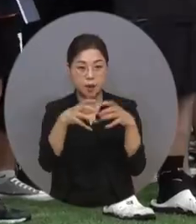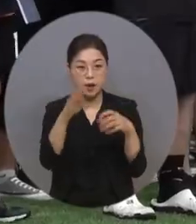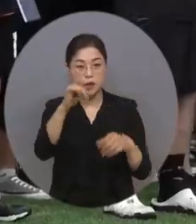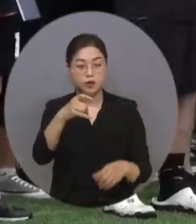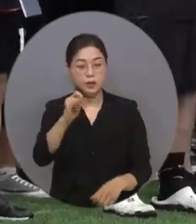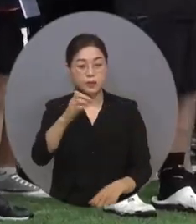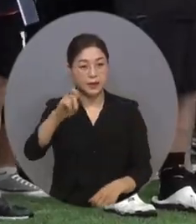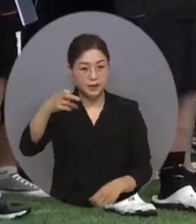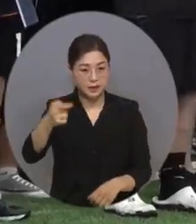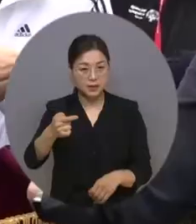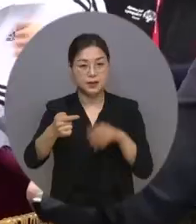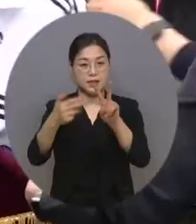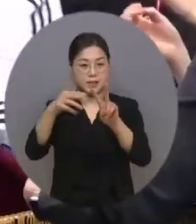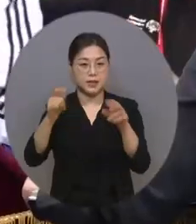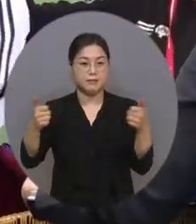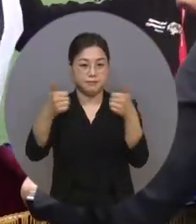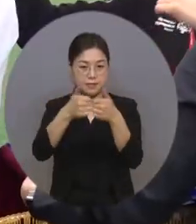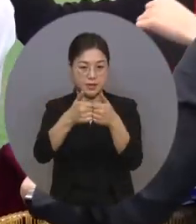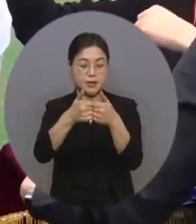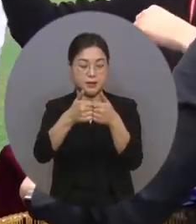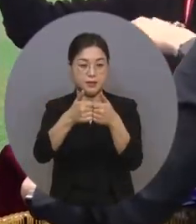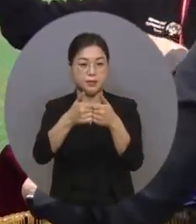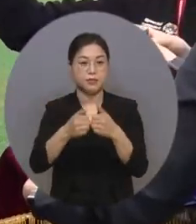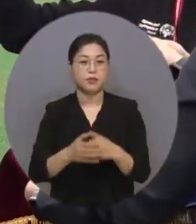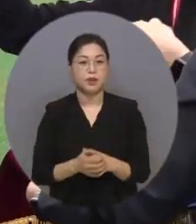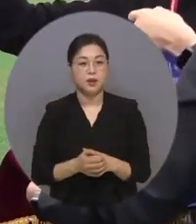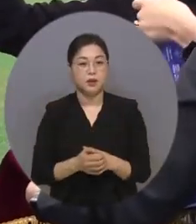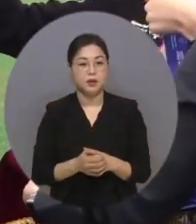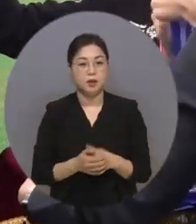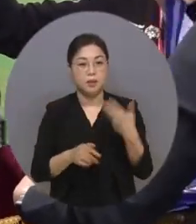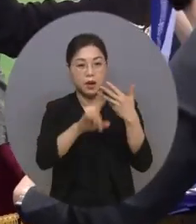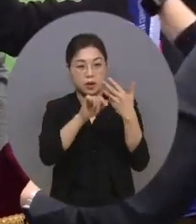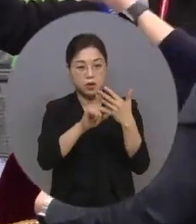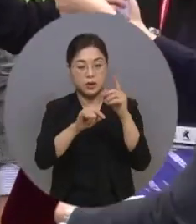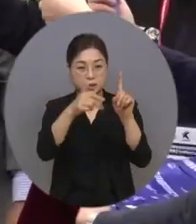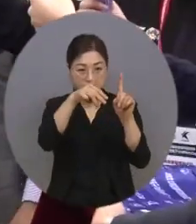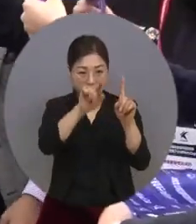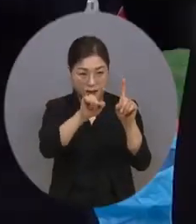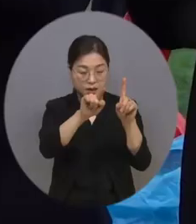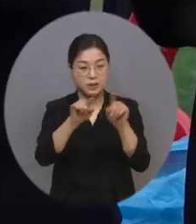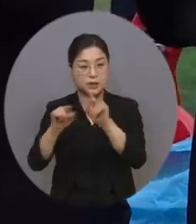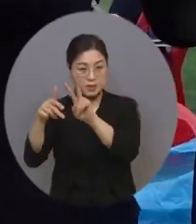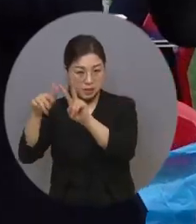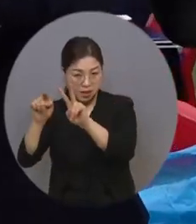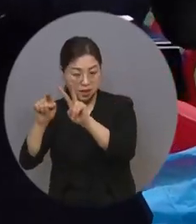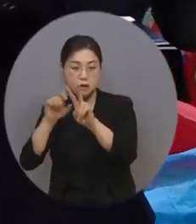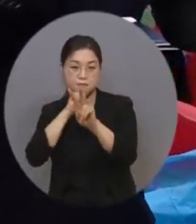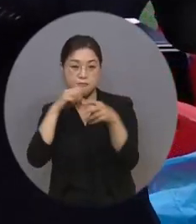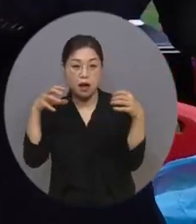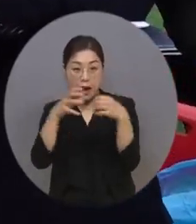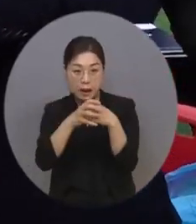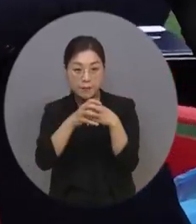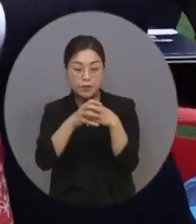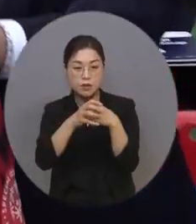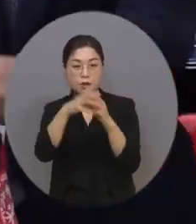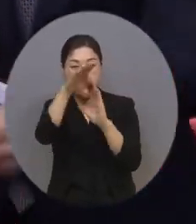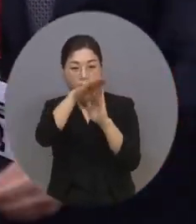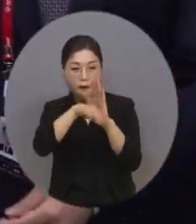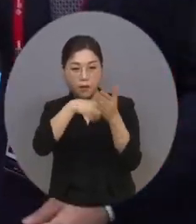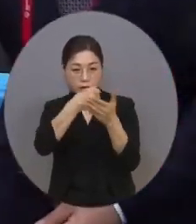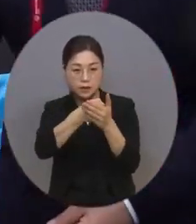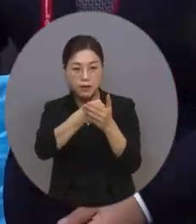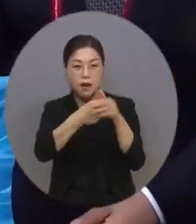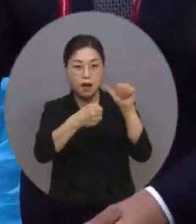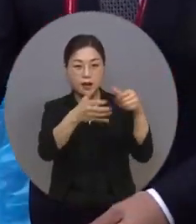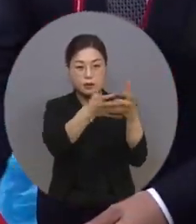2차 리그를 진행했습니다. 이번 대회는 지난 8월 1차 리그의 성적과 합산하여 최종 승리를 결정하였고 A리그,